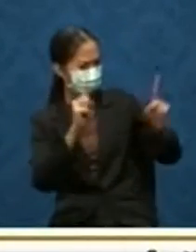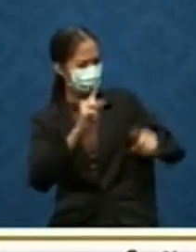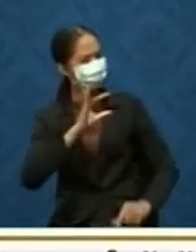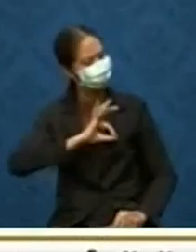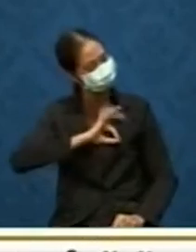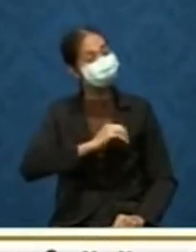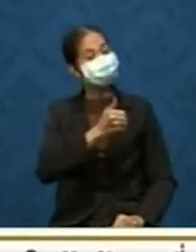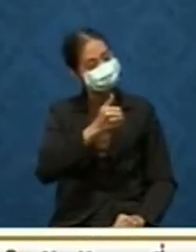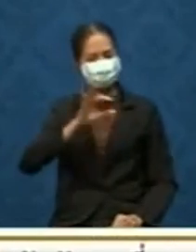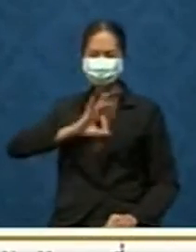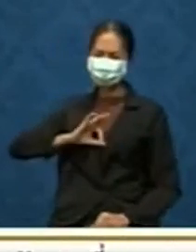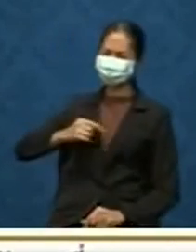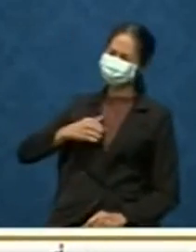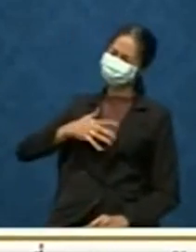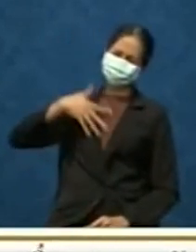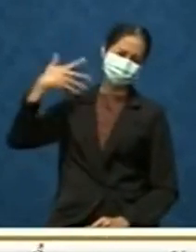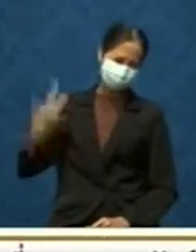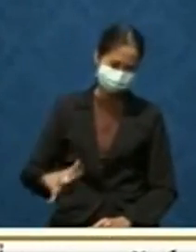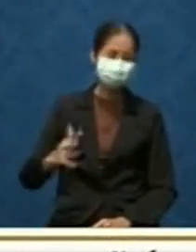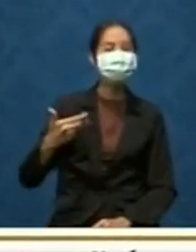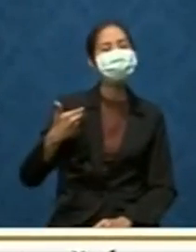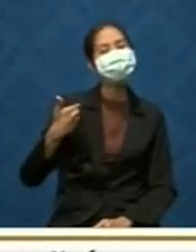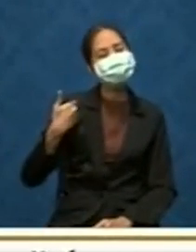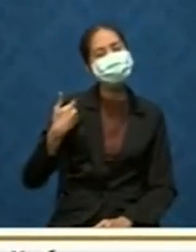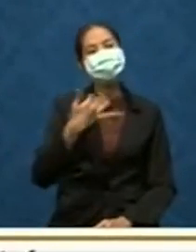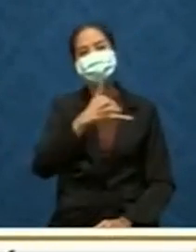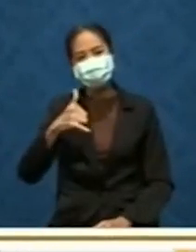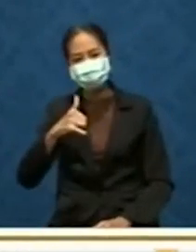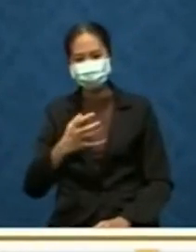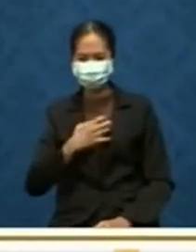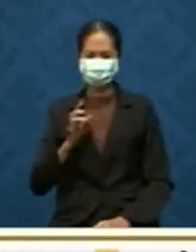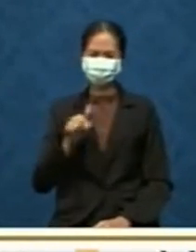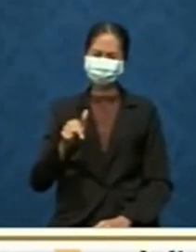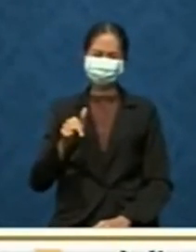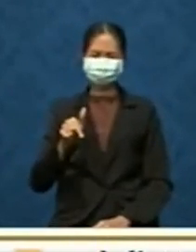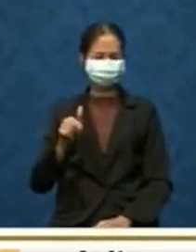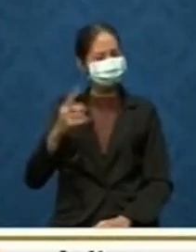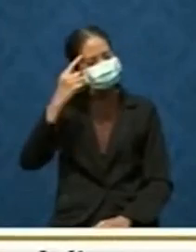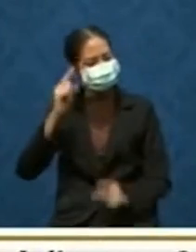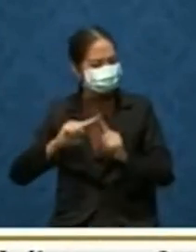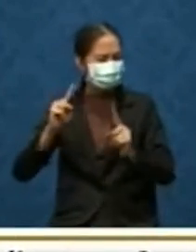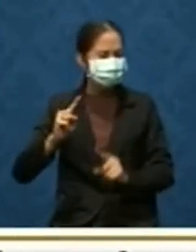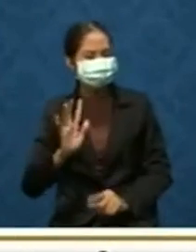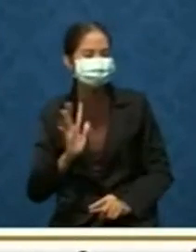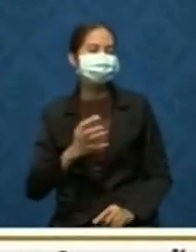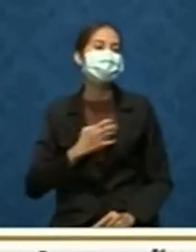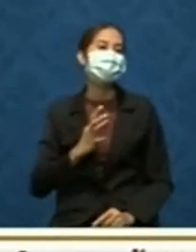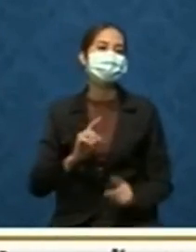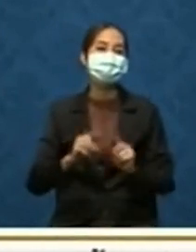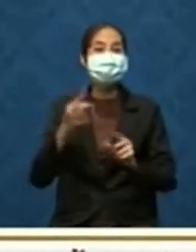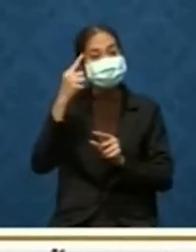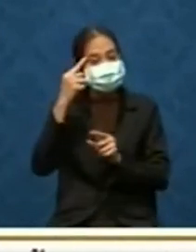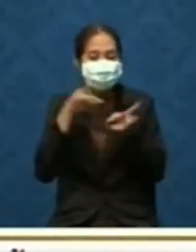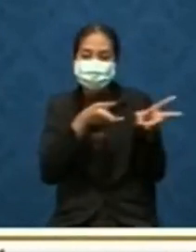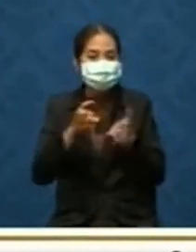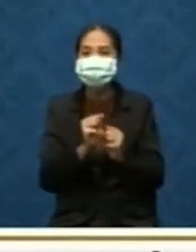ใจมันอาจจะเป็นความจริงอันน่ากับอ่วนใจที่เราไม่อยากจะรับฟังรับคนไม่ได้แต่เราจะทำ